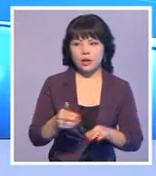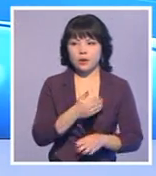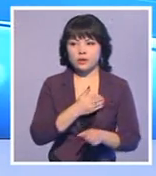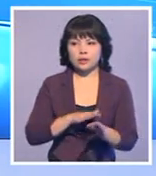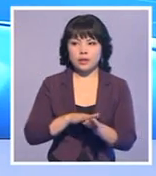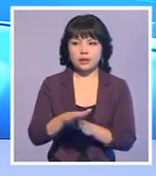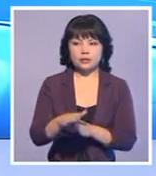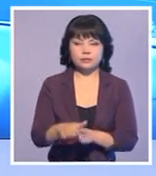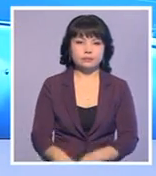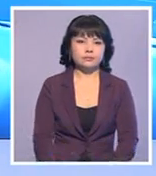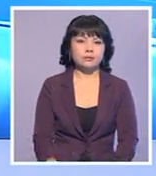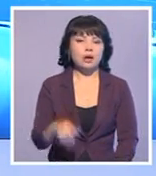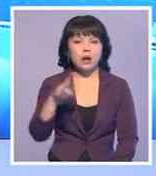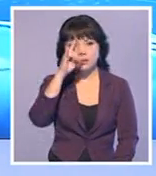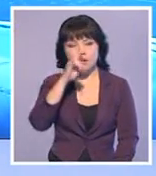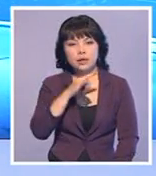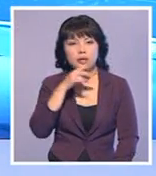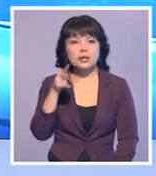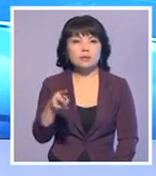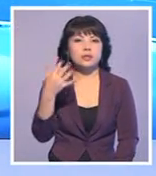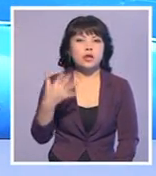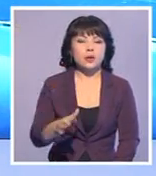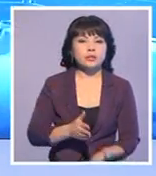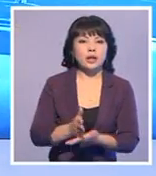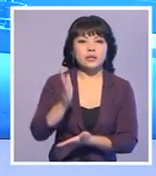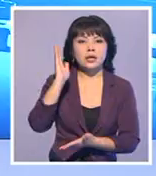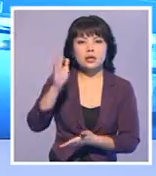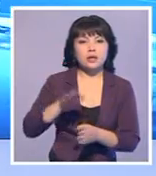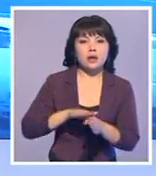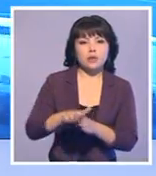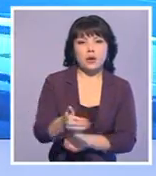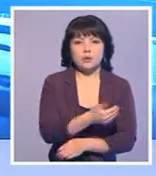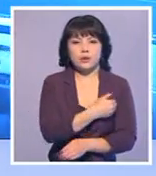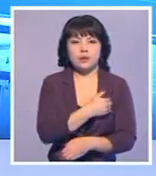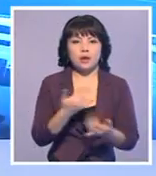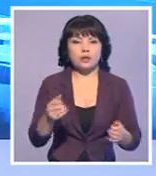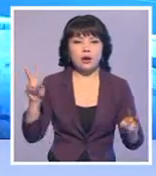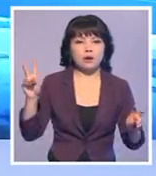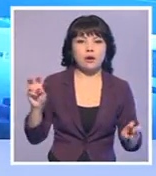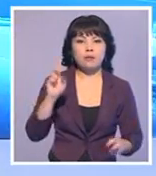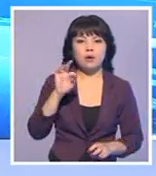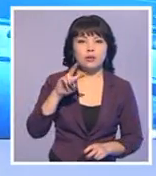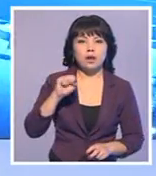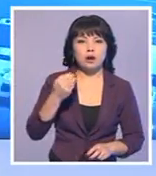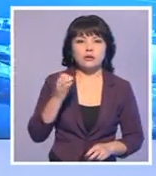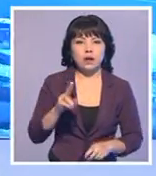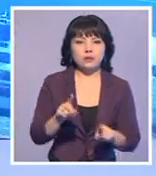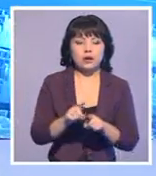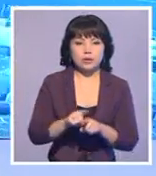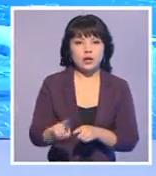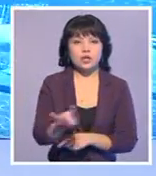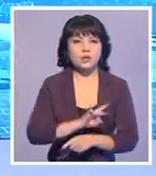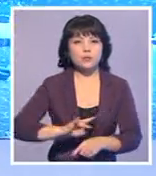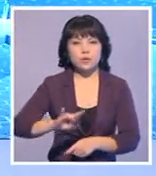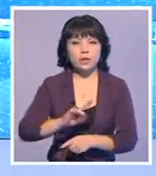Қазақстан 2050 стратегиясын жүзеге асыру үшін жастар жаңа әдісті пайдаланбақ. Бұл туралы бүгін Астанада болашақ қауымдастығы ұйымдастырған республикалық